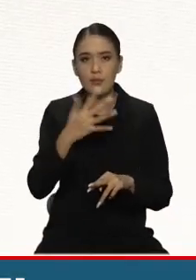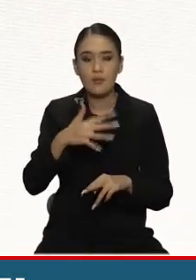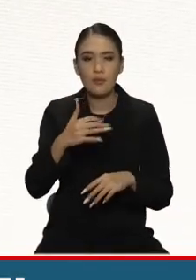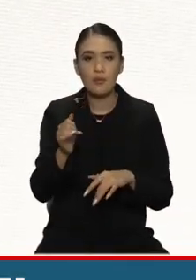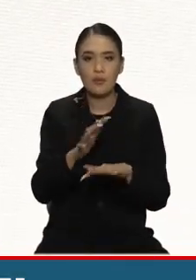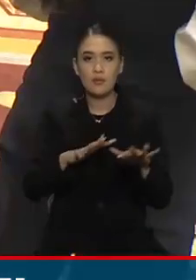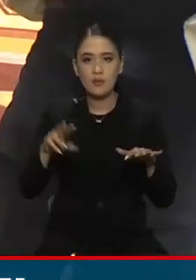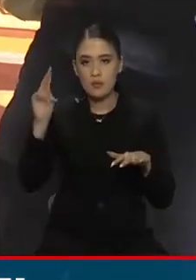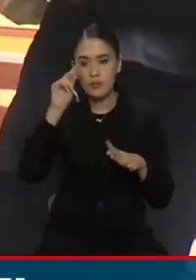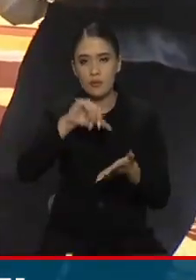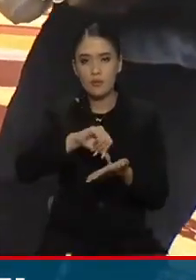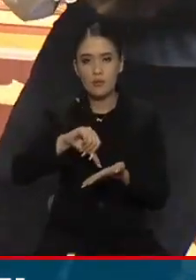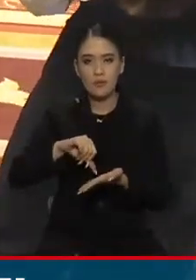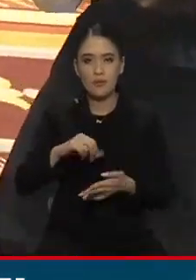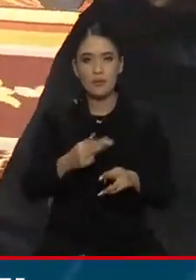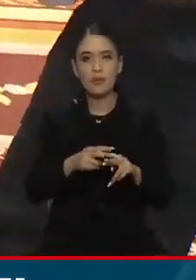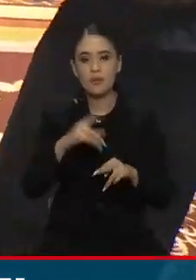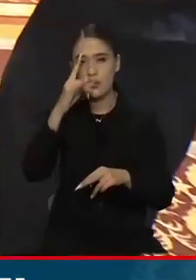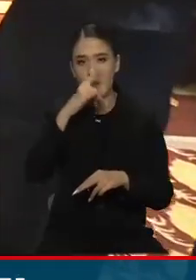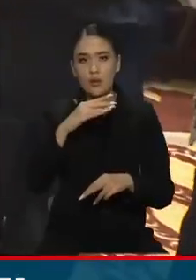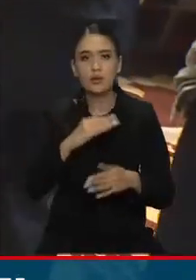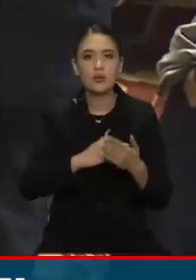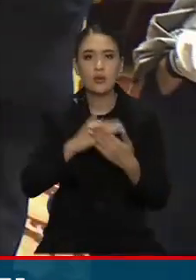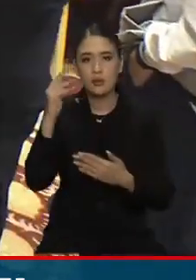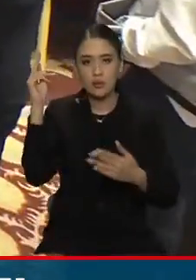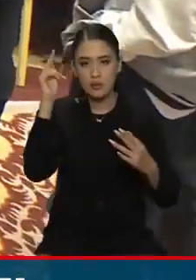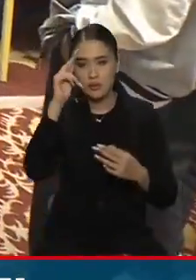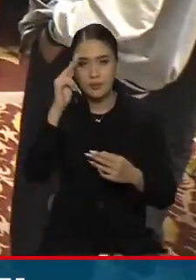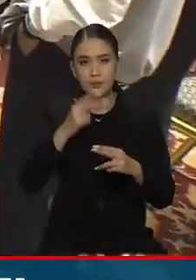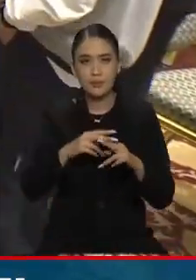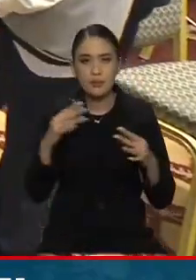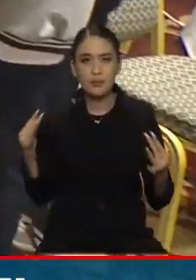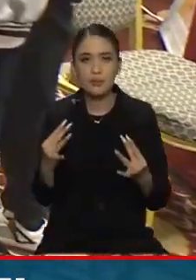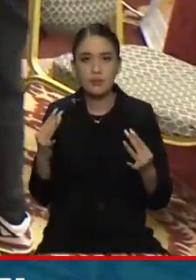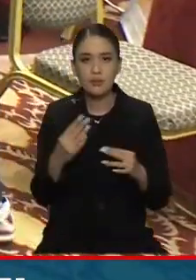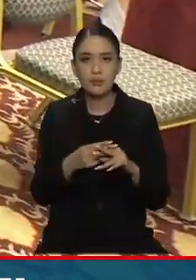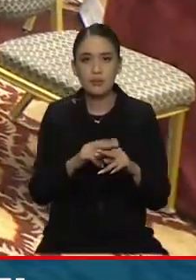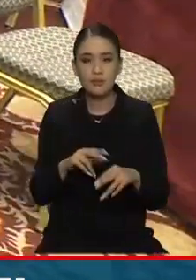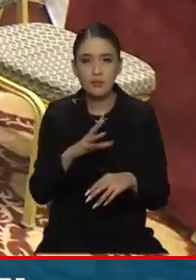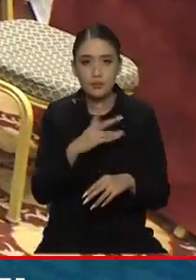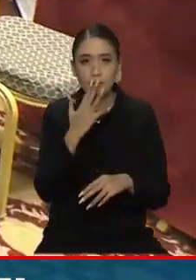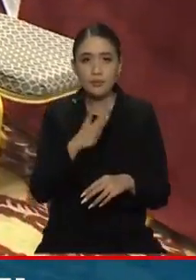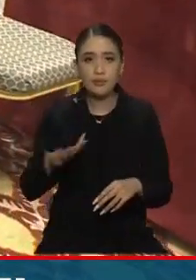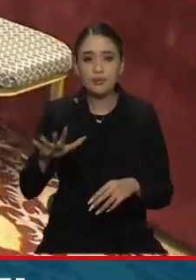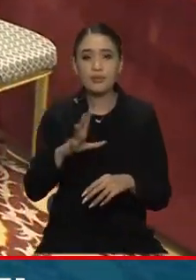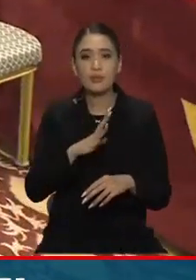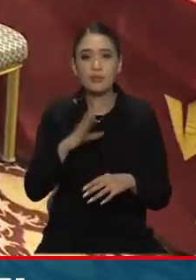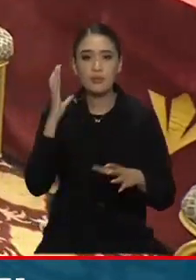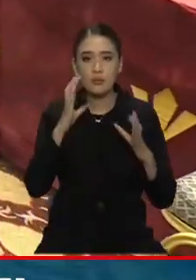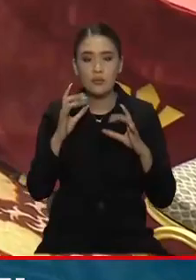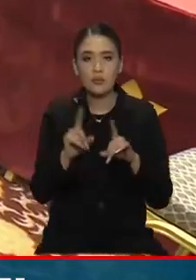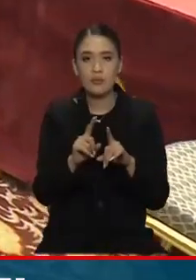елдің оқу орындары қатысуда. Сондай-ақ Қазақстандағы жоғары оқу орындарына қызығушылық білдіретін шетел студенттерінің саны да артқан.